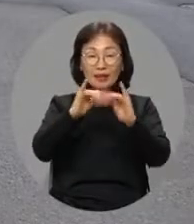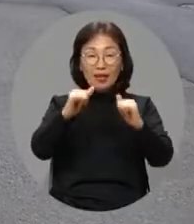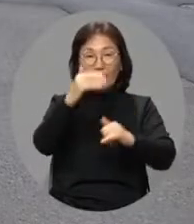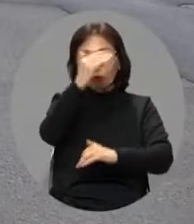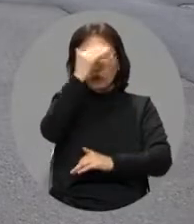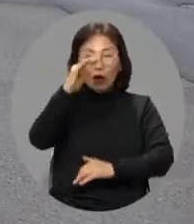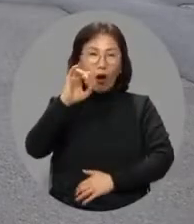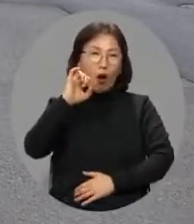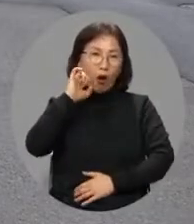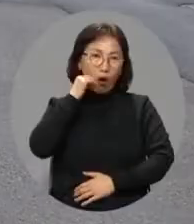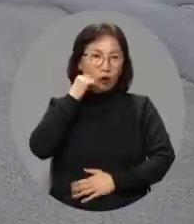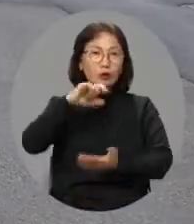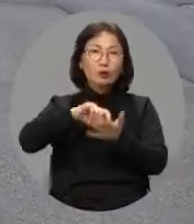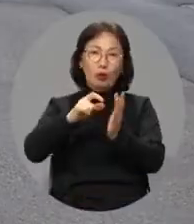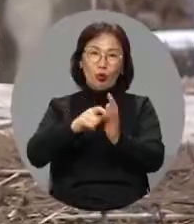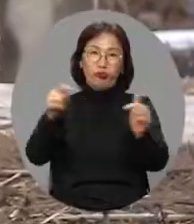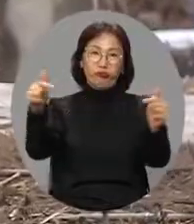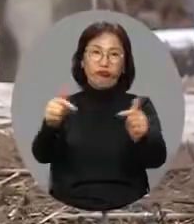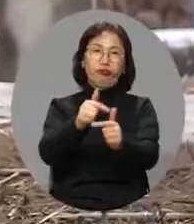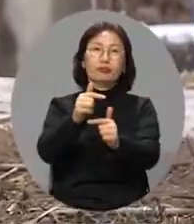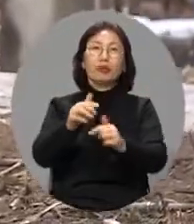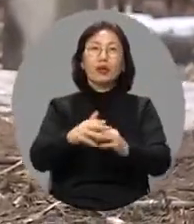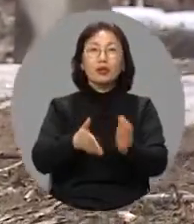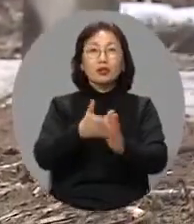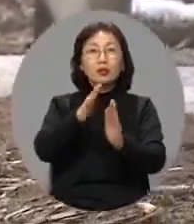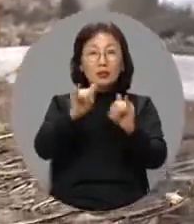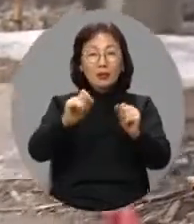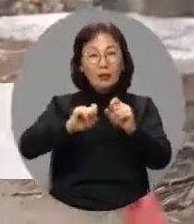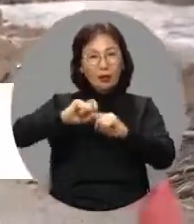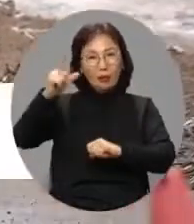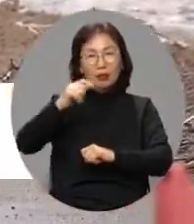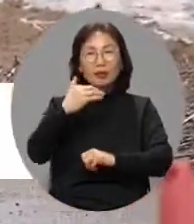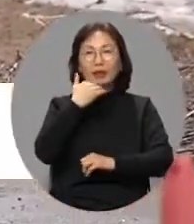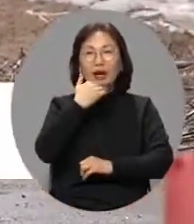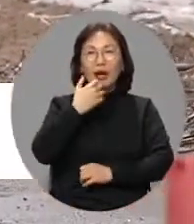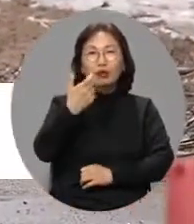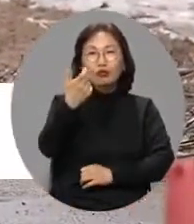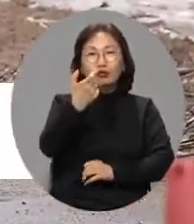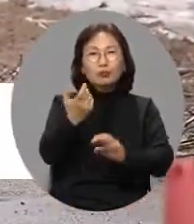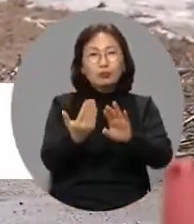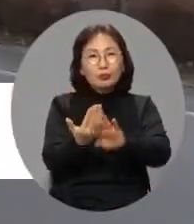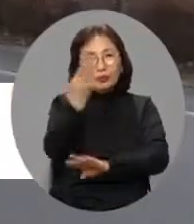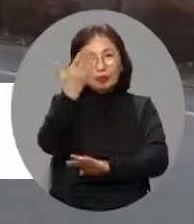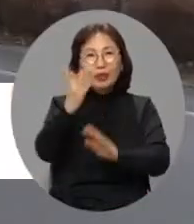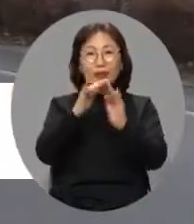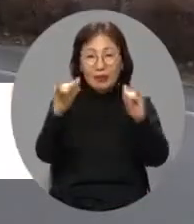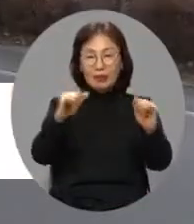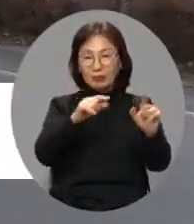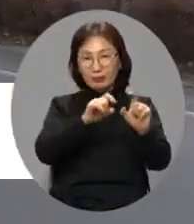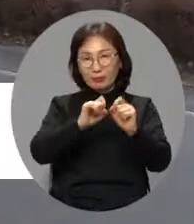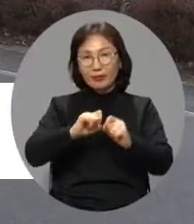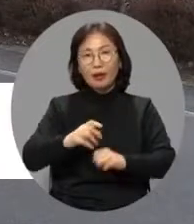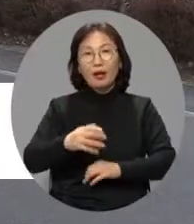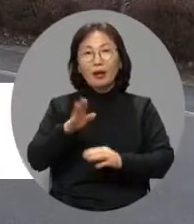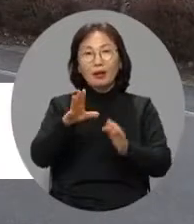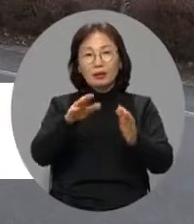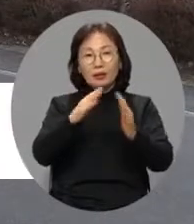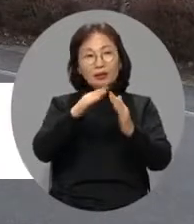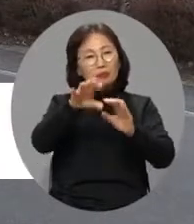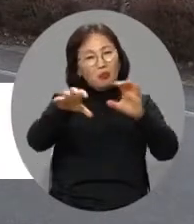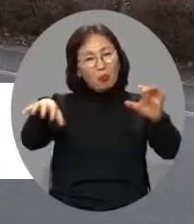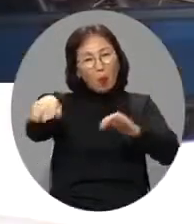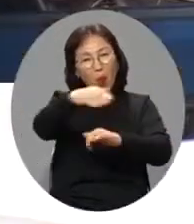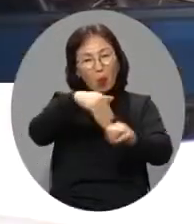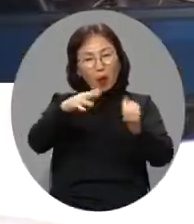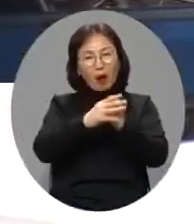자체가 힘듭니다 주민 대부분이 여든 살을 천 후한 노임 될 마을에서 아이 울음 소리는